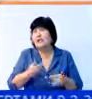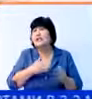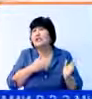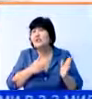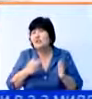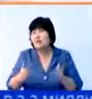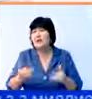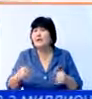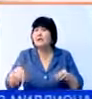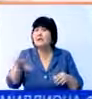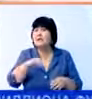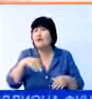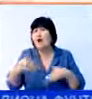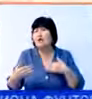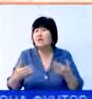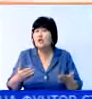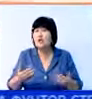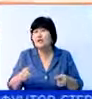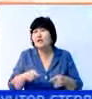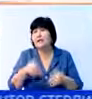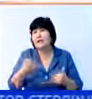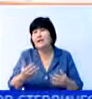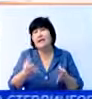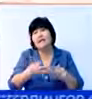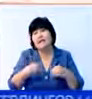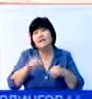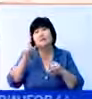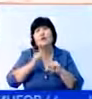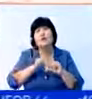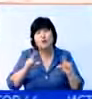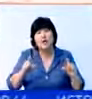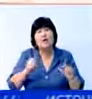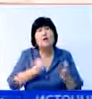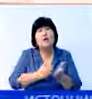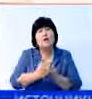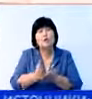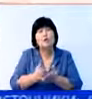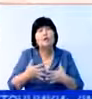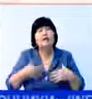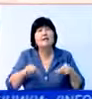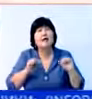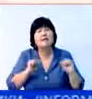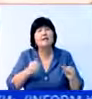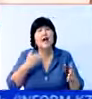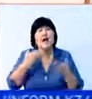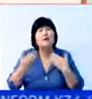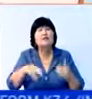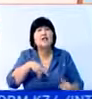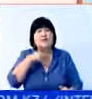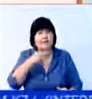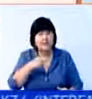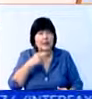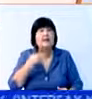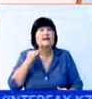систематически со всех сторон, со стороны семьи, и школы, и служб здравоохранения обращая внимание